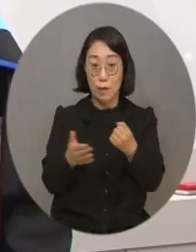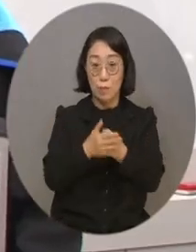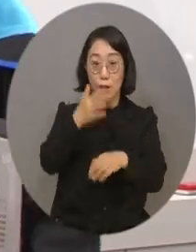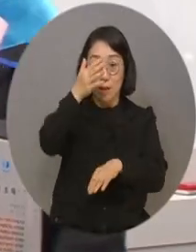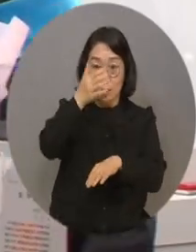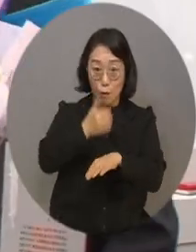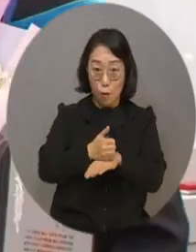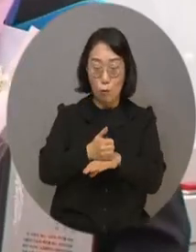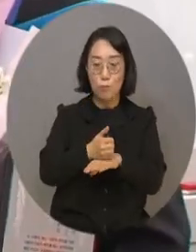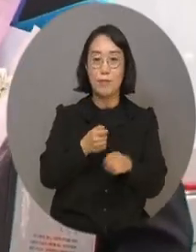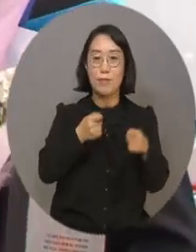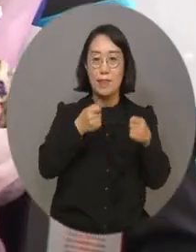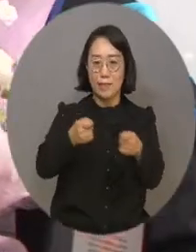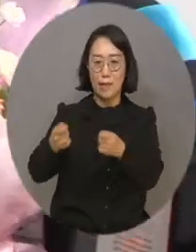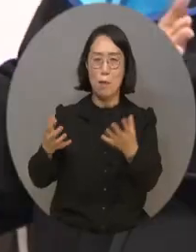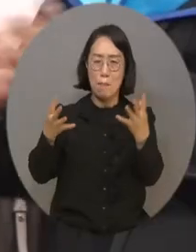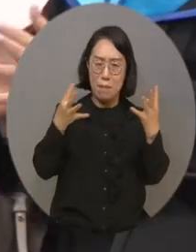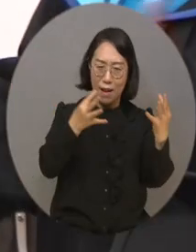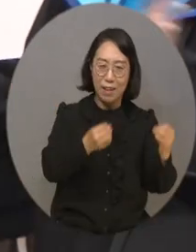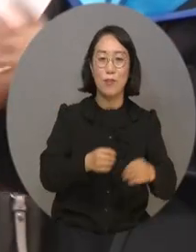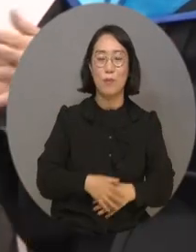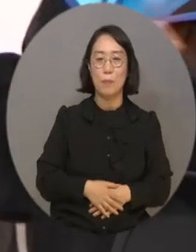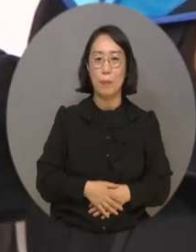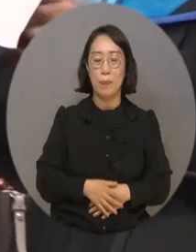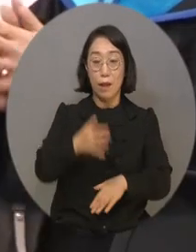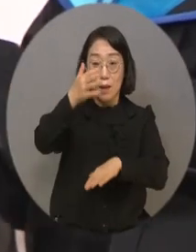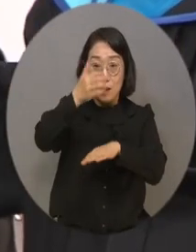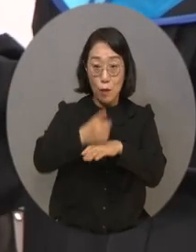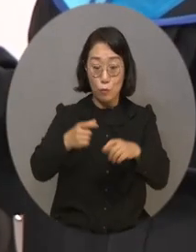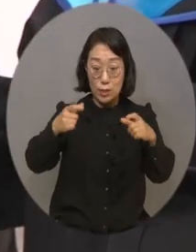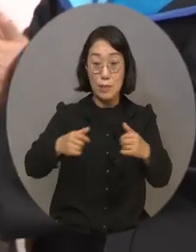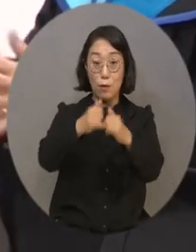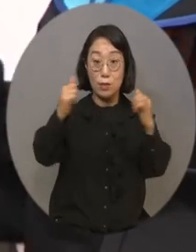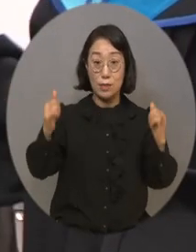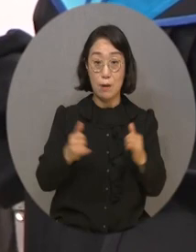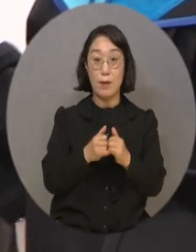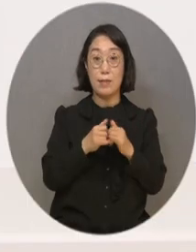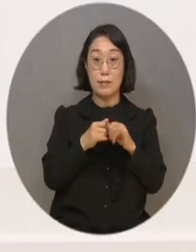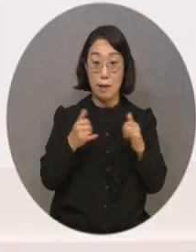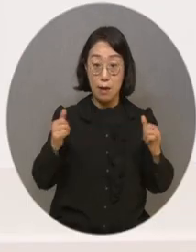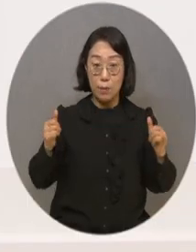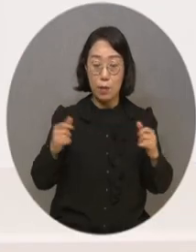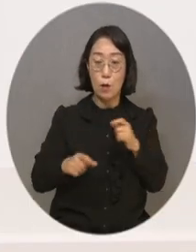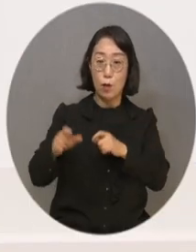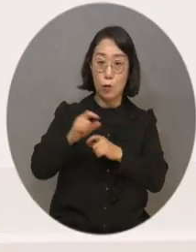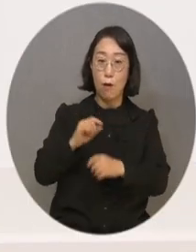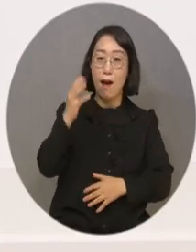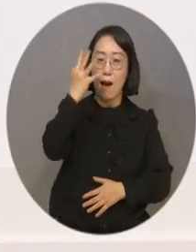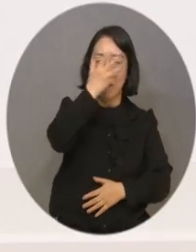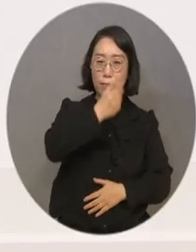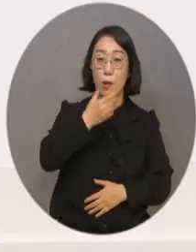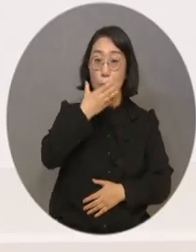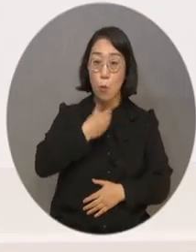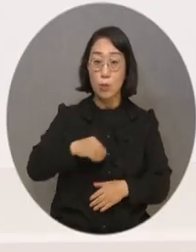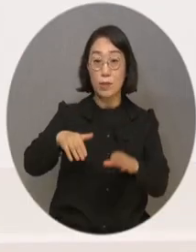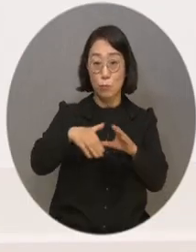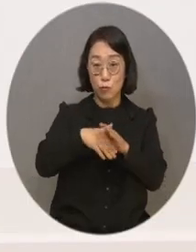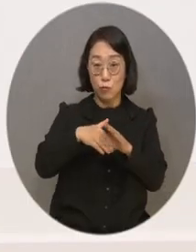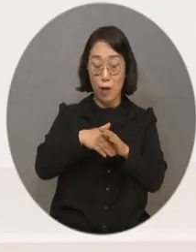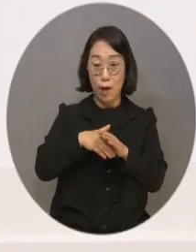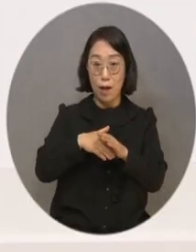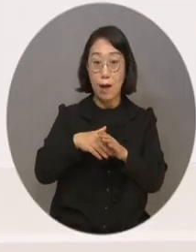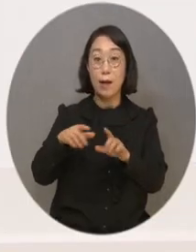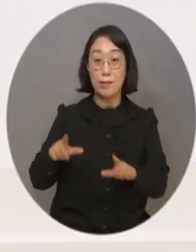상들이 전달되었습니다. 이를 통하여 지역사회의 시민들이 한층 더 아름다운 복지 문화를 누려